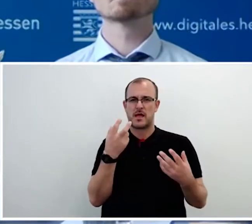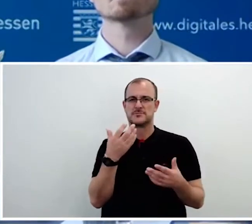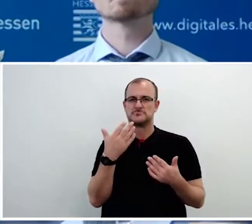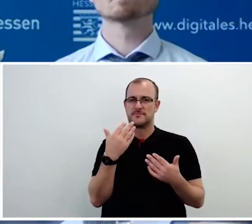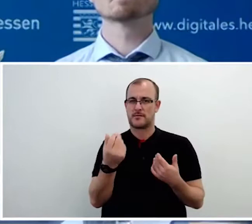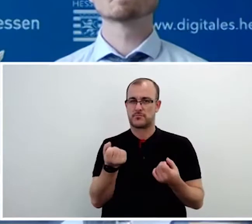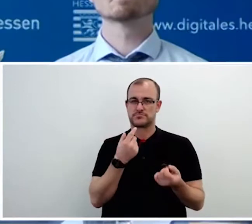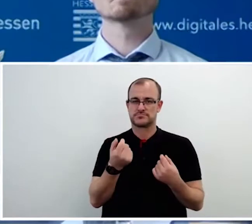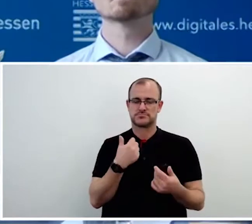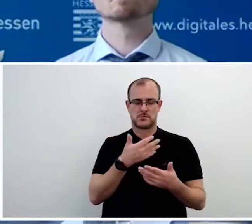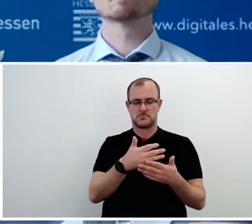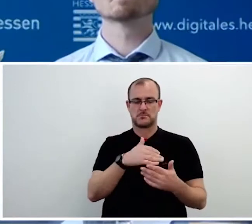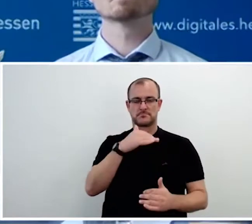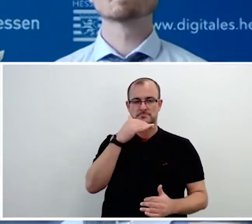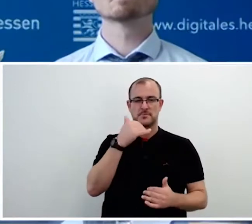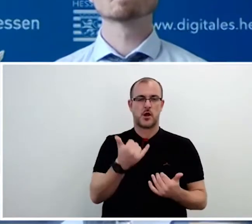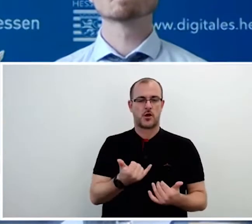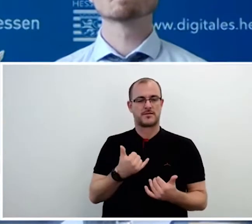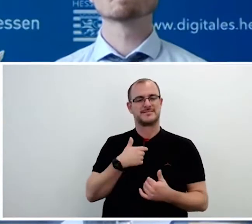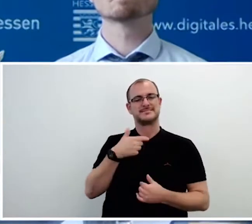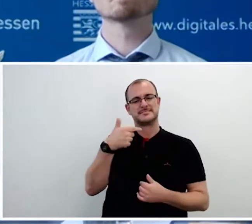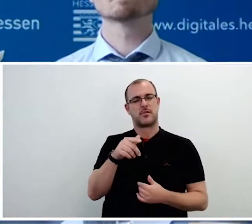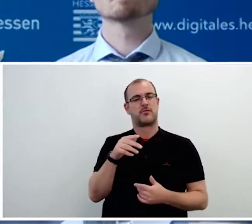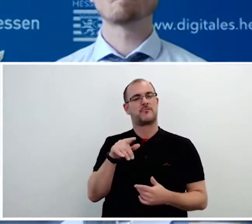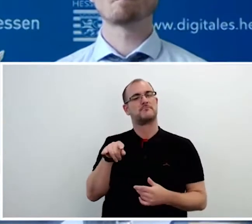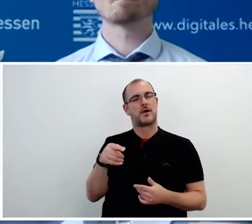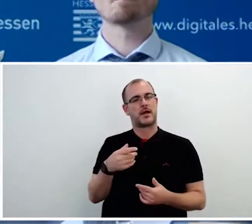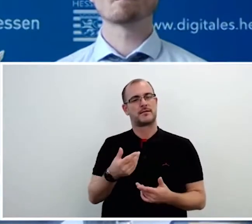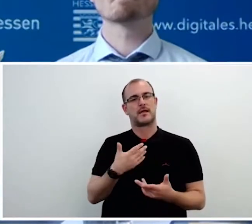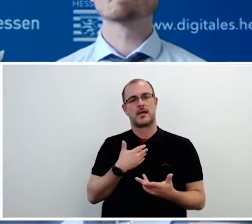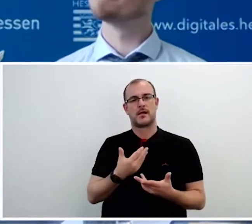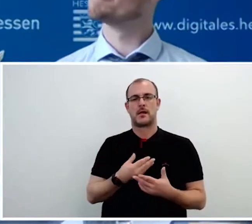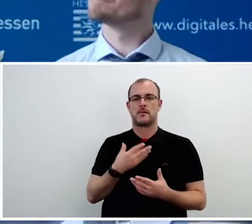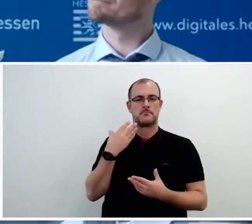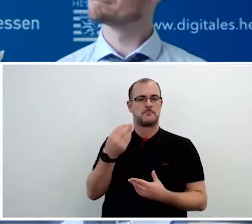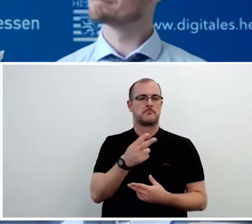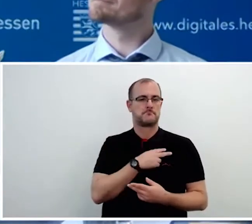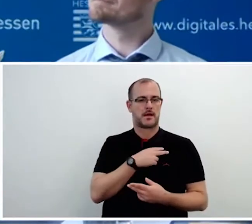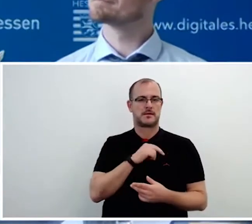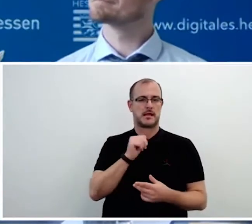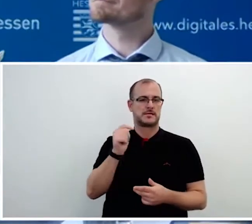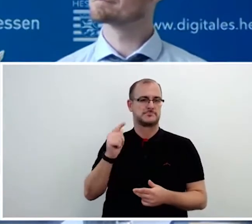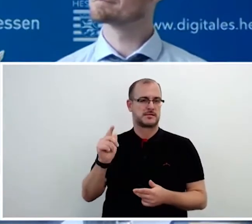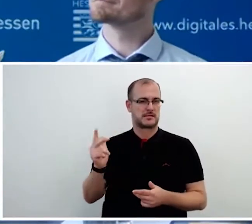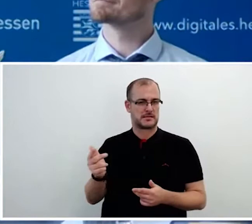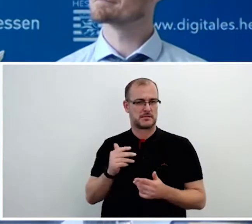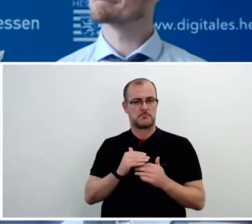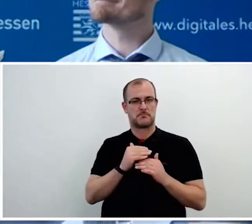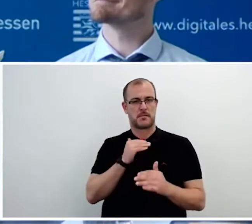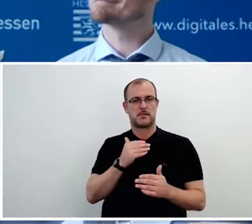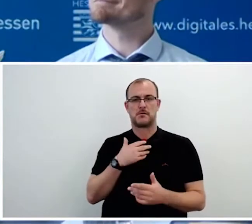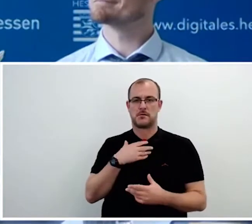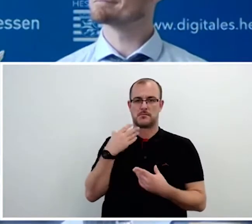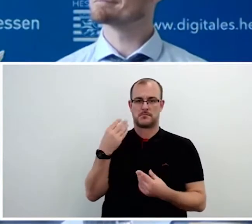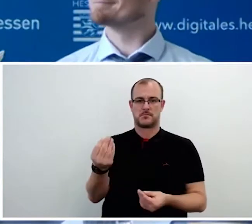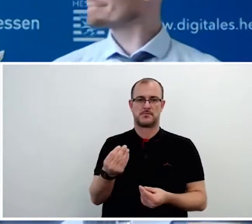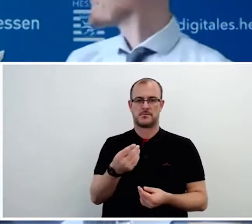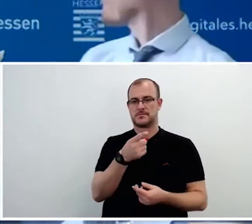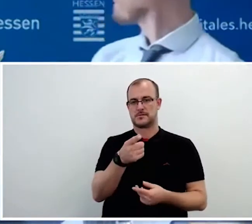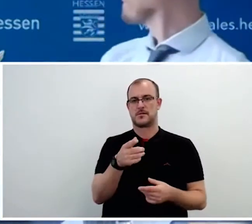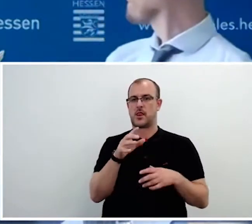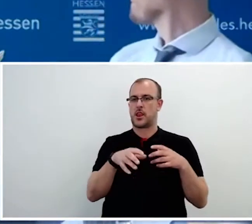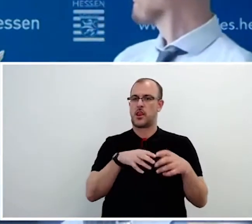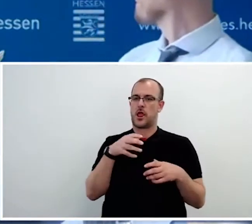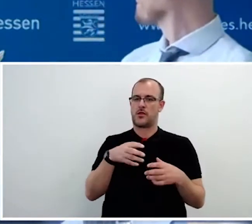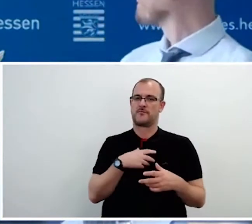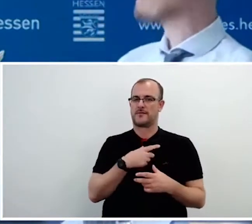und wir haben heute 12 Projekten einen Bronzen, einen Silbernen oder auch einen goldenen Löwen gegeben. Sie sehen das ein bisschen